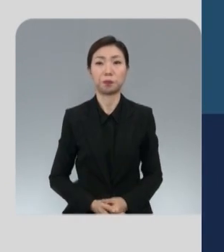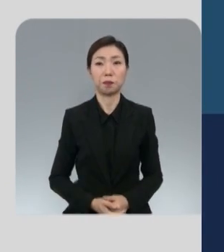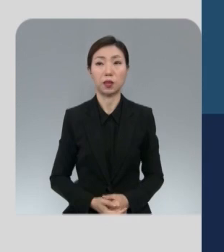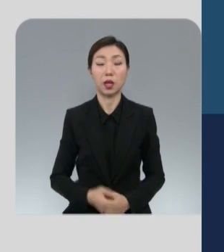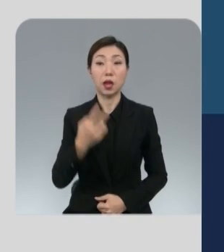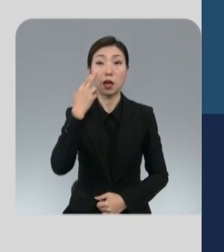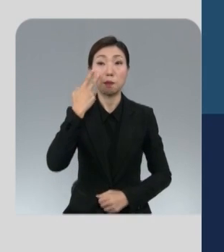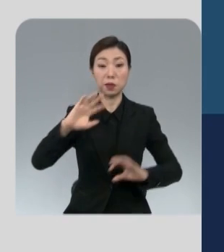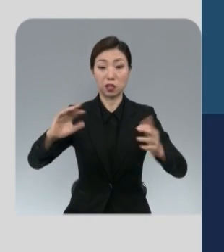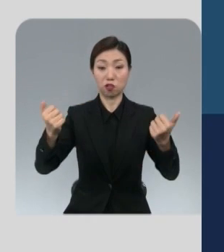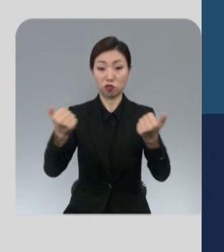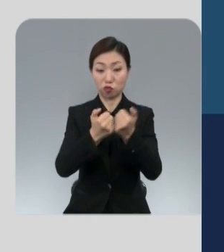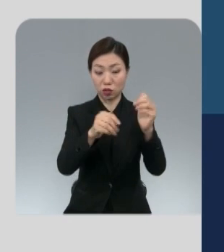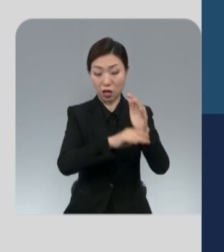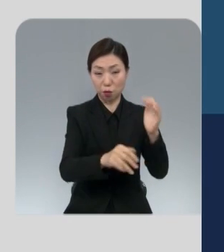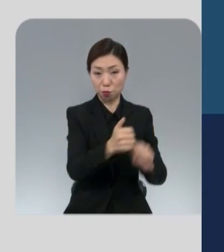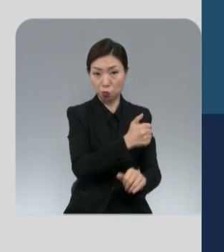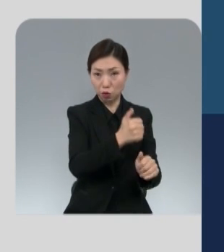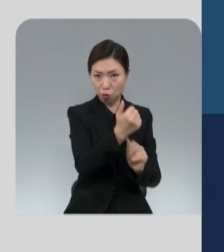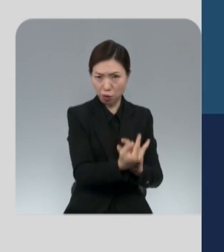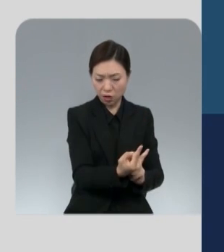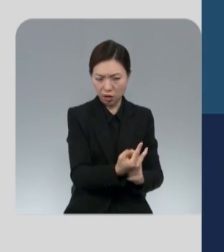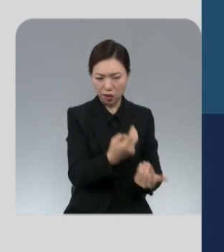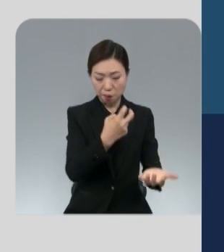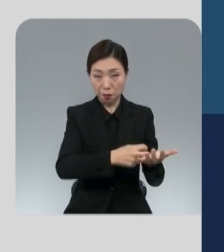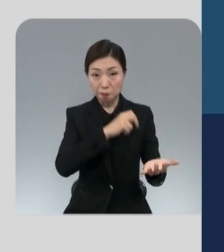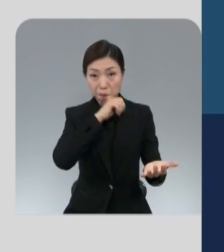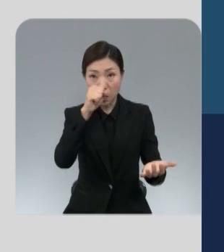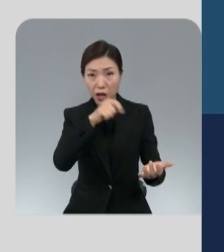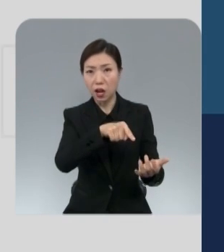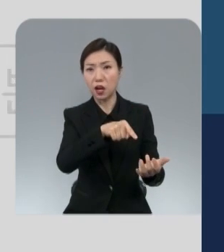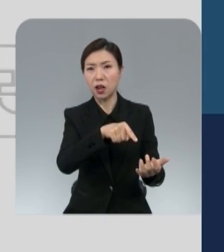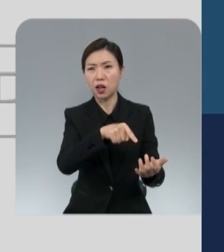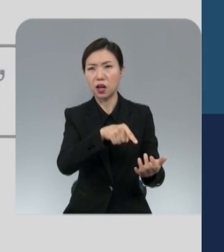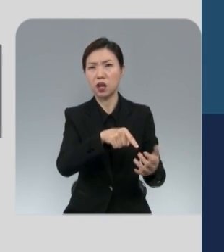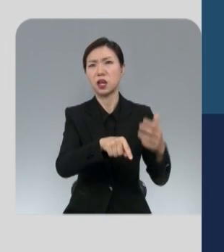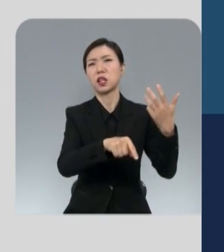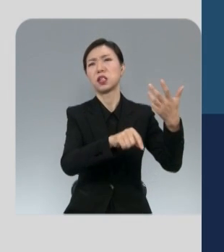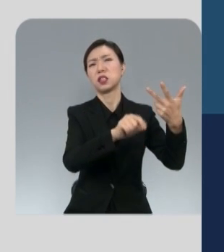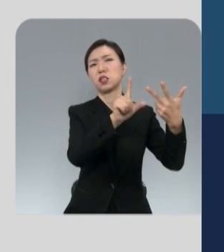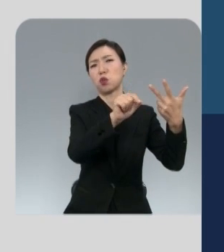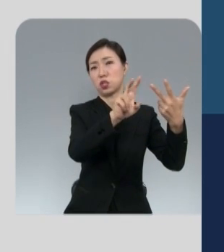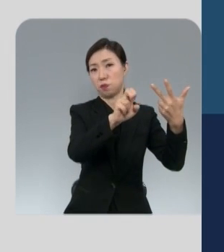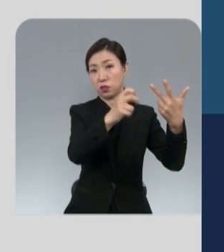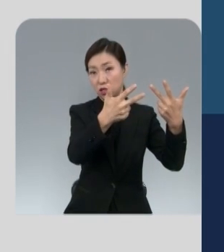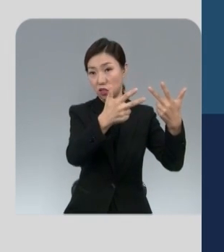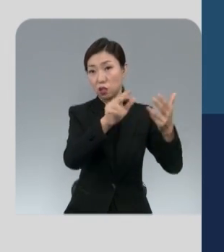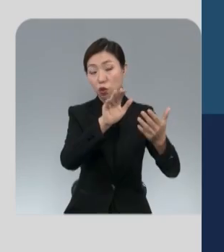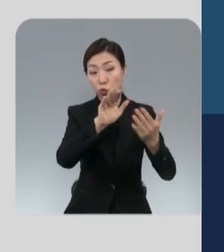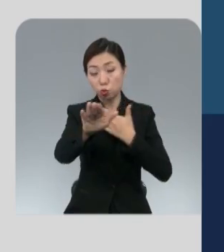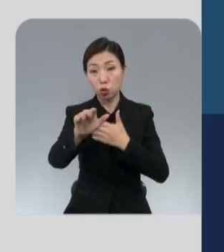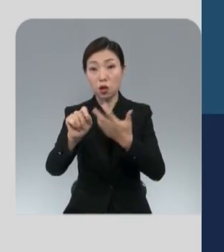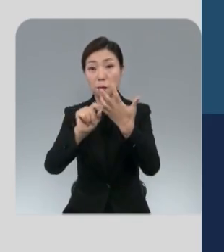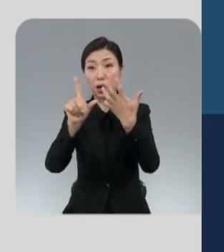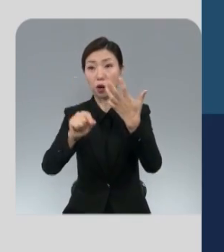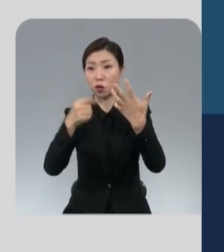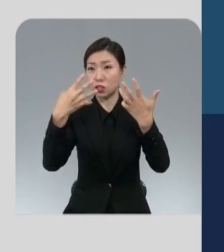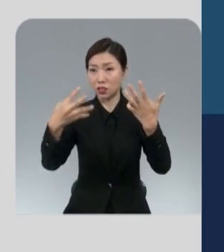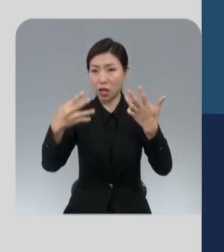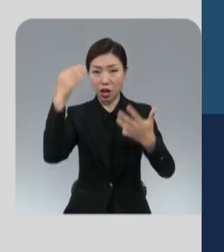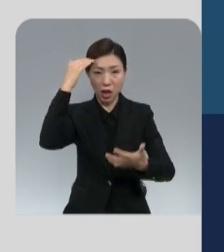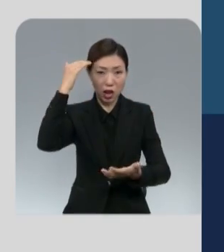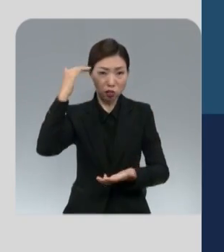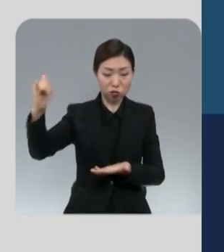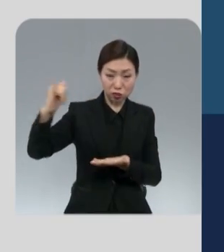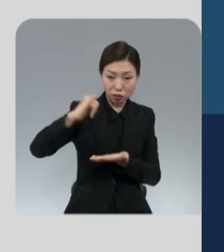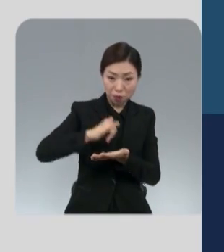8월 7일 직전인 4일 펠로시 하원의장이 방한했는데 이 기간에도 외교부는 감축법 영향에 대한 분석을 미처 다